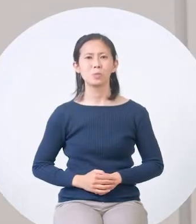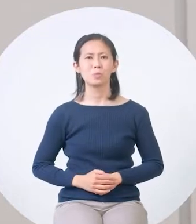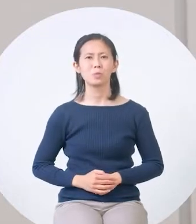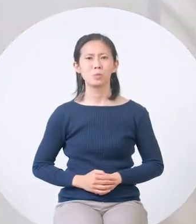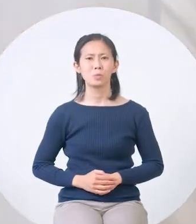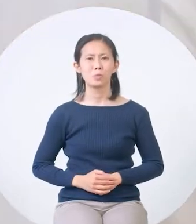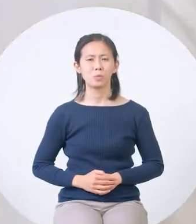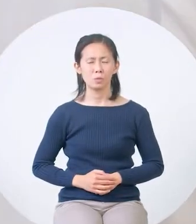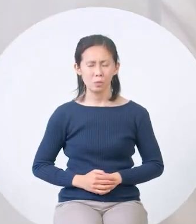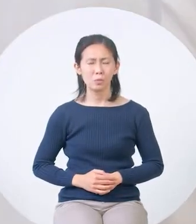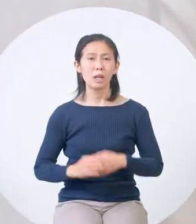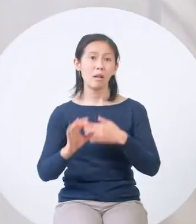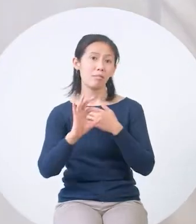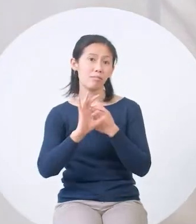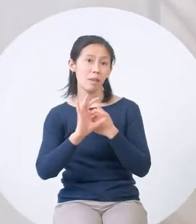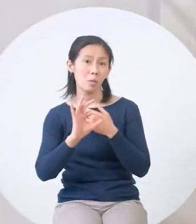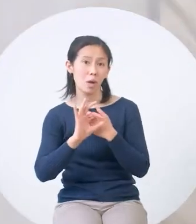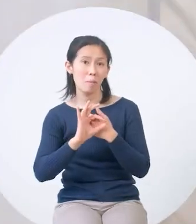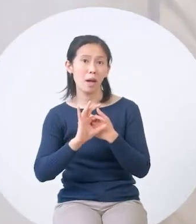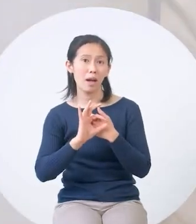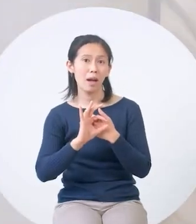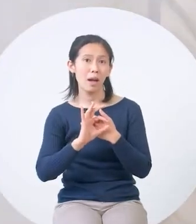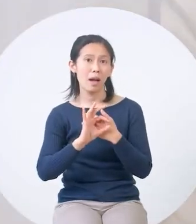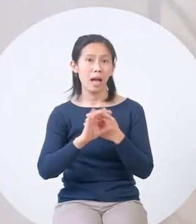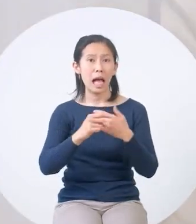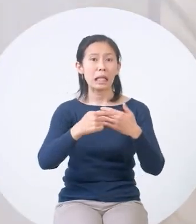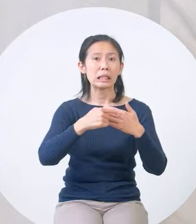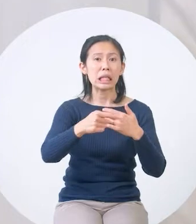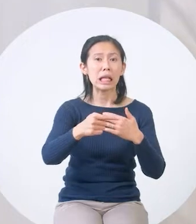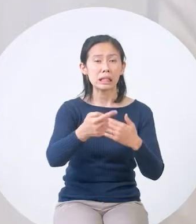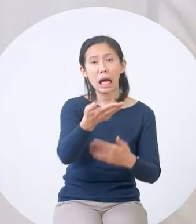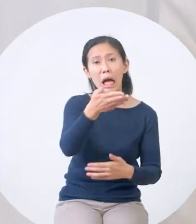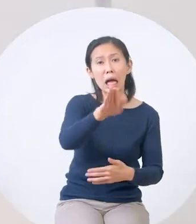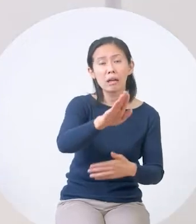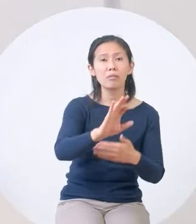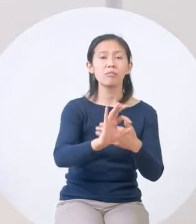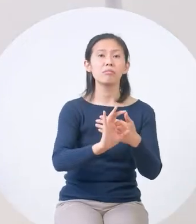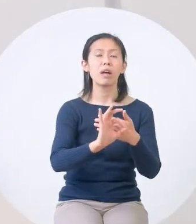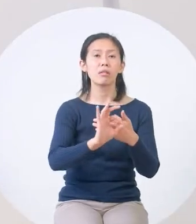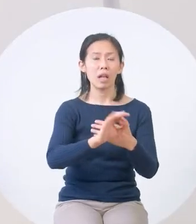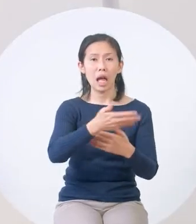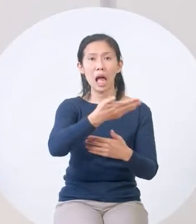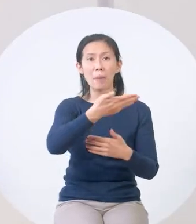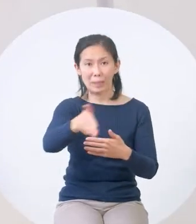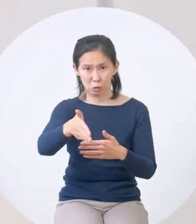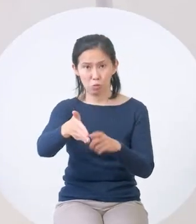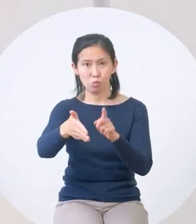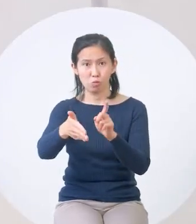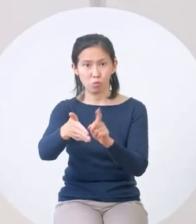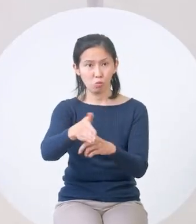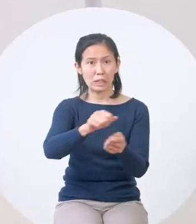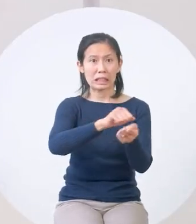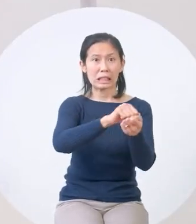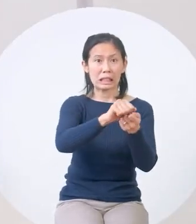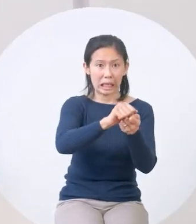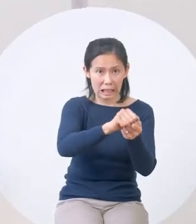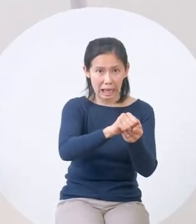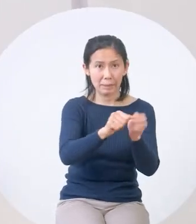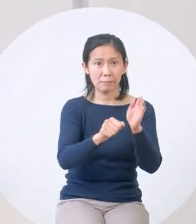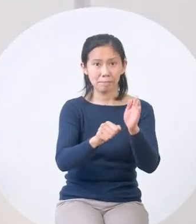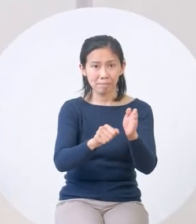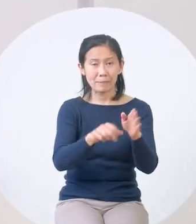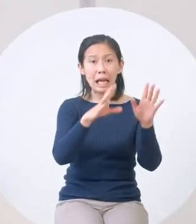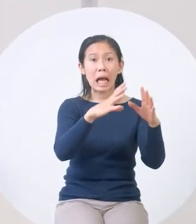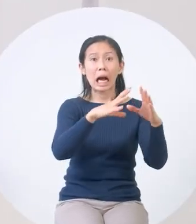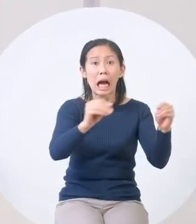だから例えばその、センサーがあるのであれば、水、石鹸、乾